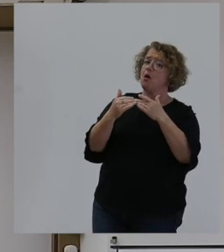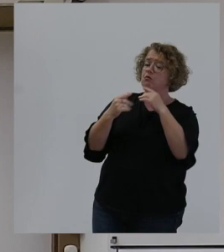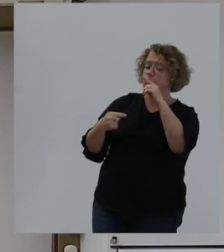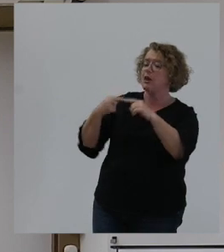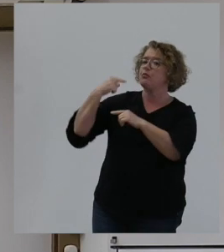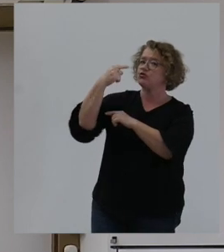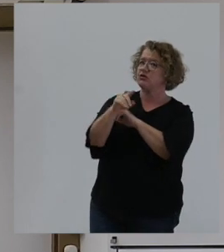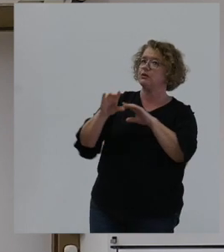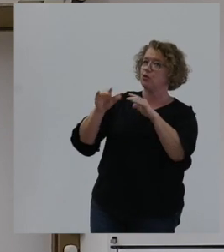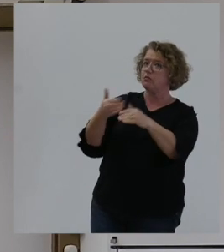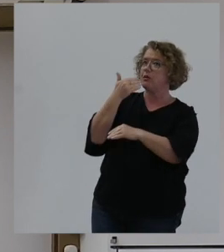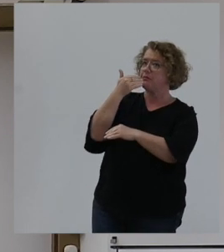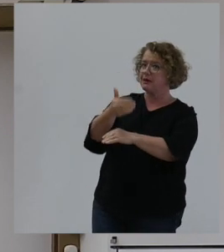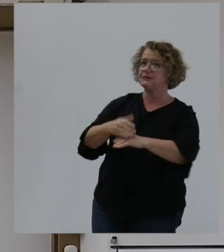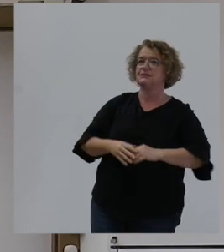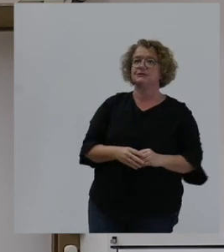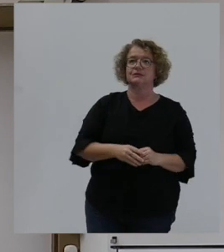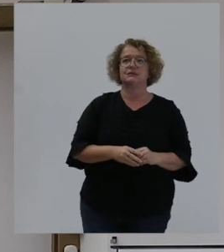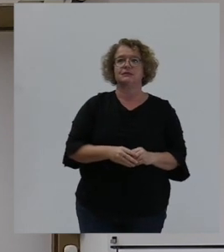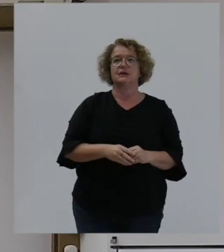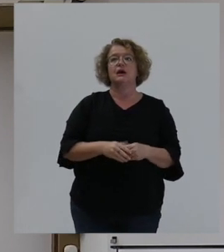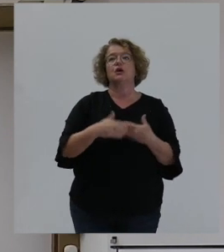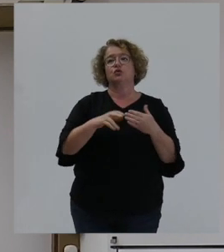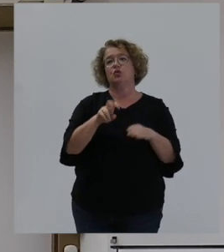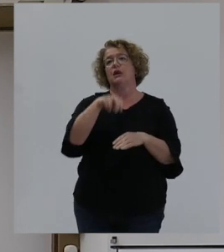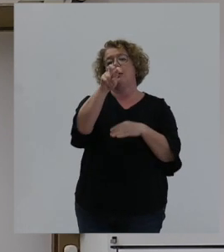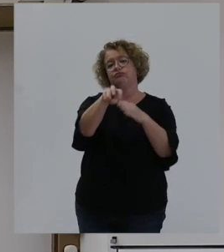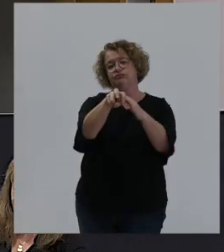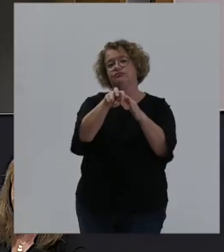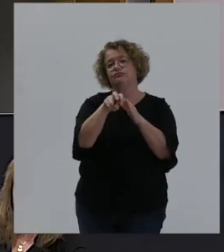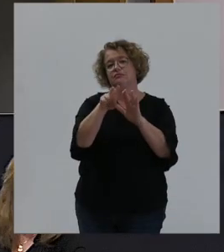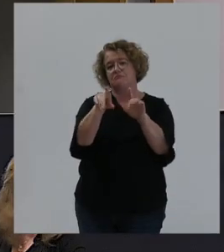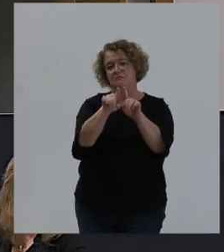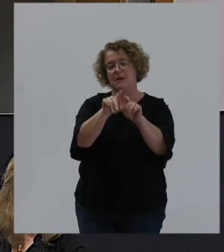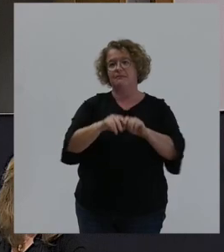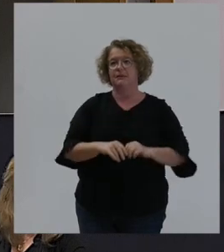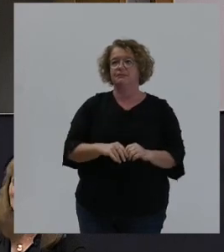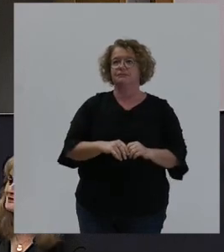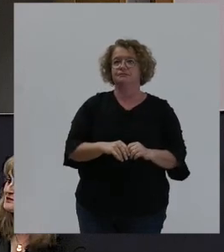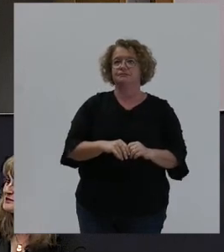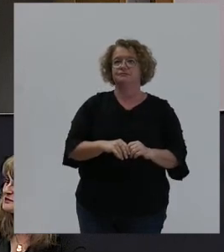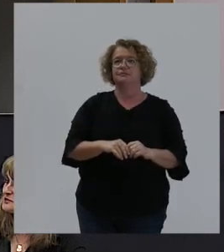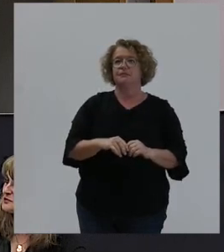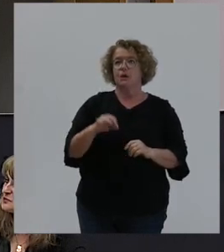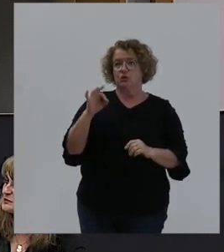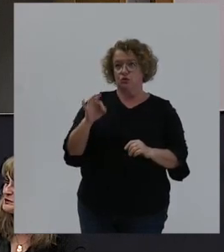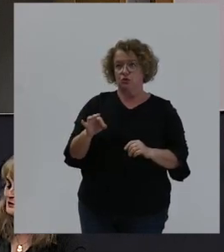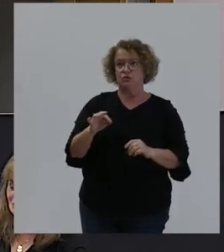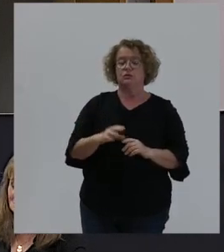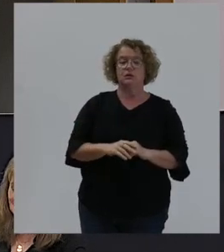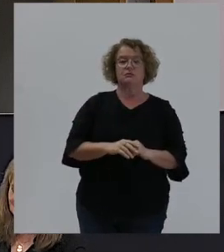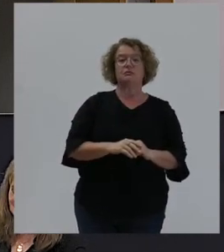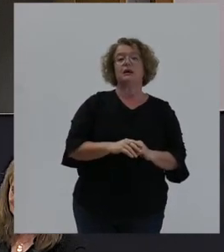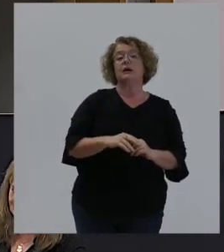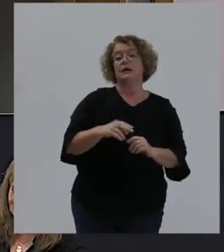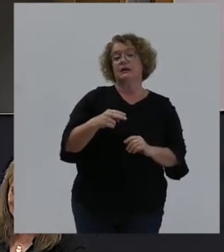offre. Merci. Bon, on prend un peu d'avance là aussi, mais... Rapidement, oui, alors. Effectivement, Nathalie va